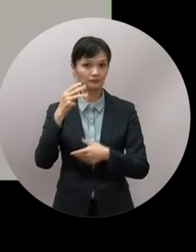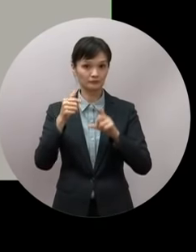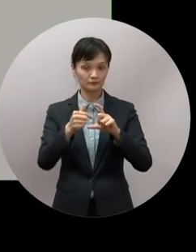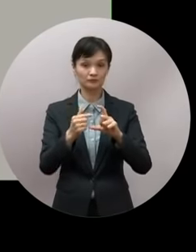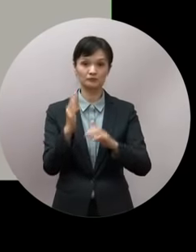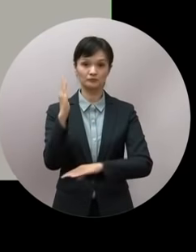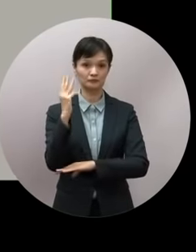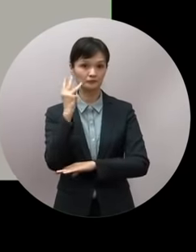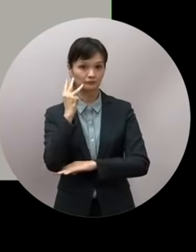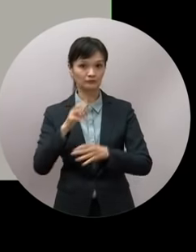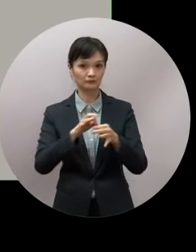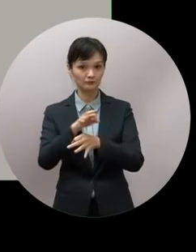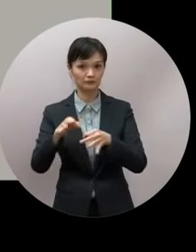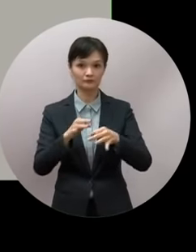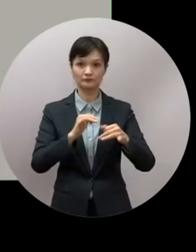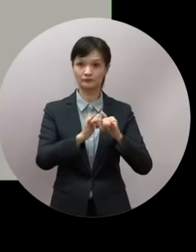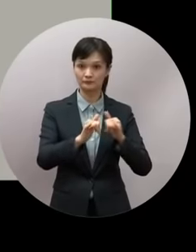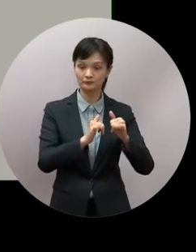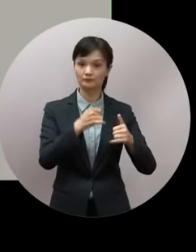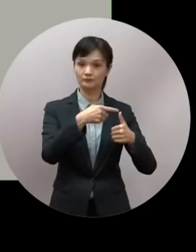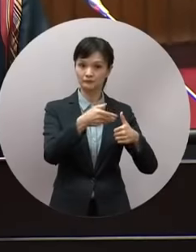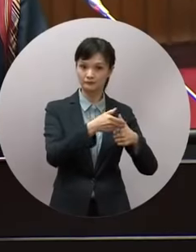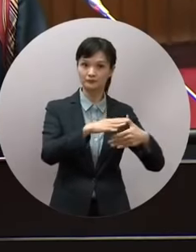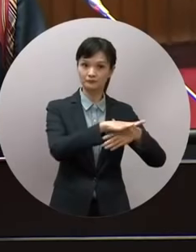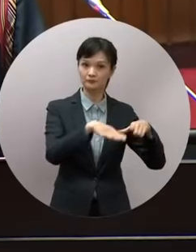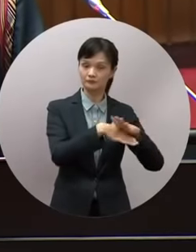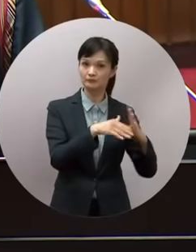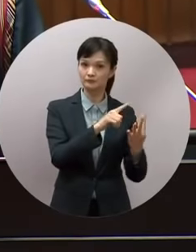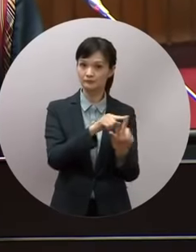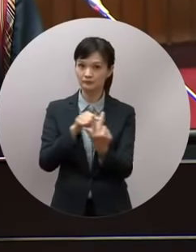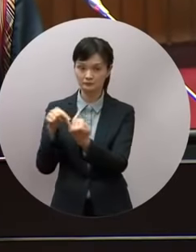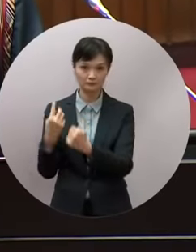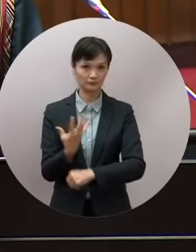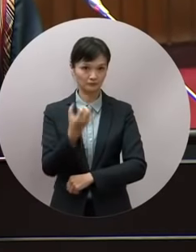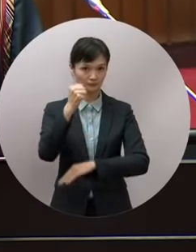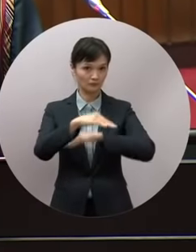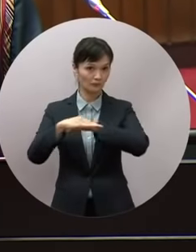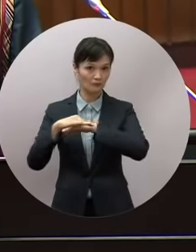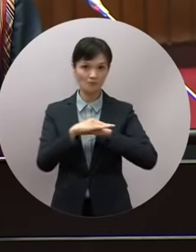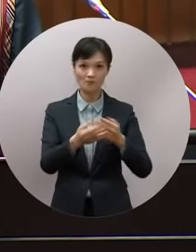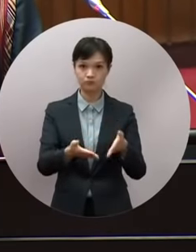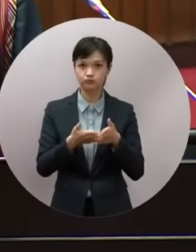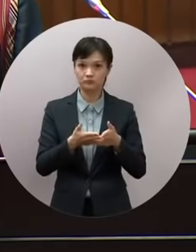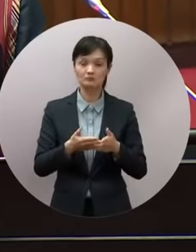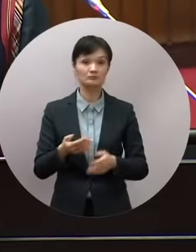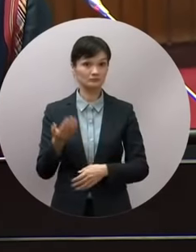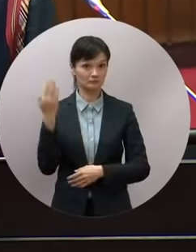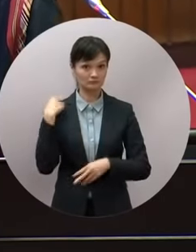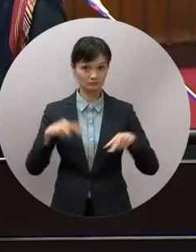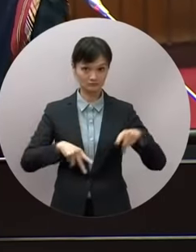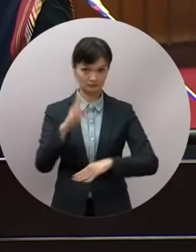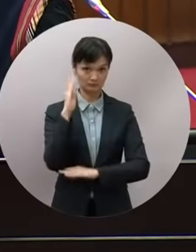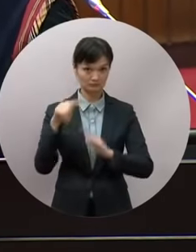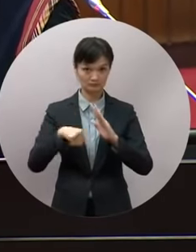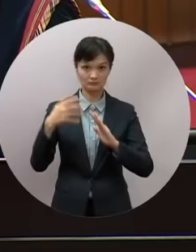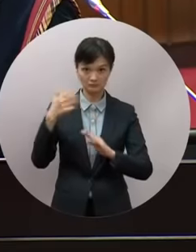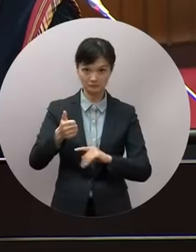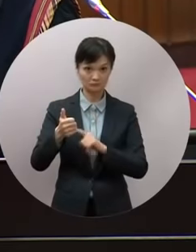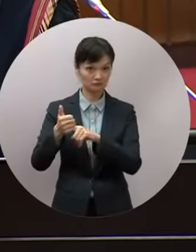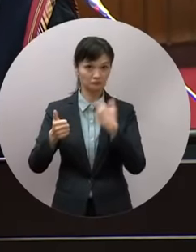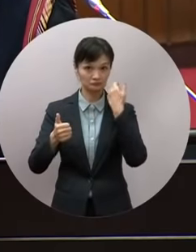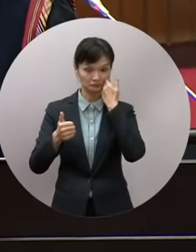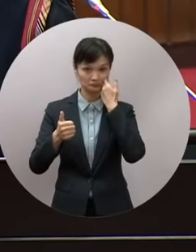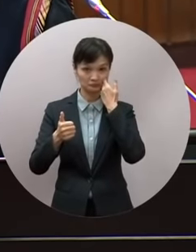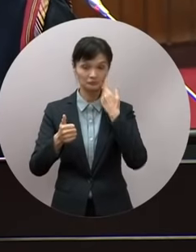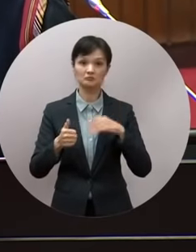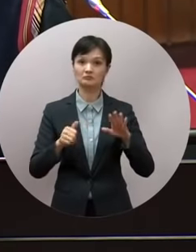生活的权利，并且要受同等的对待。而提案当时的行政院院长就是我们现在立法